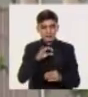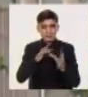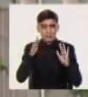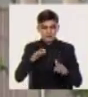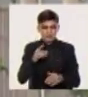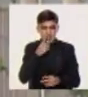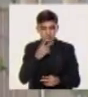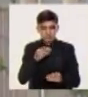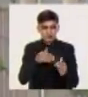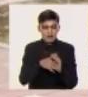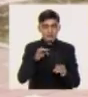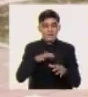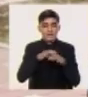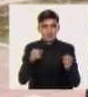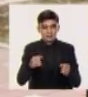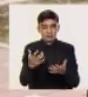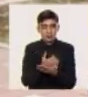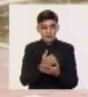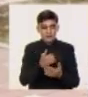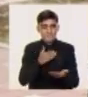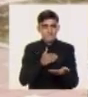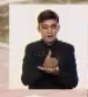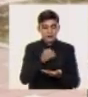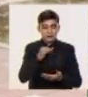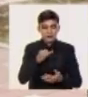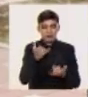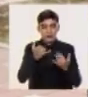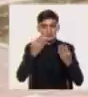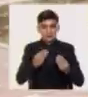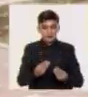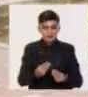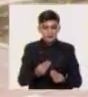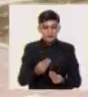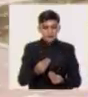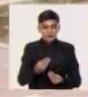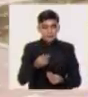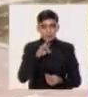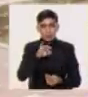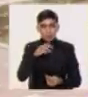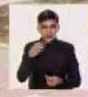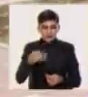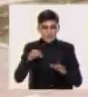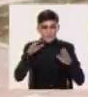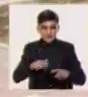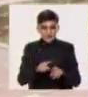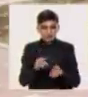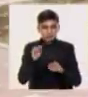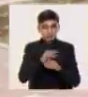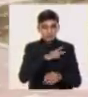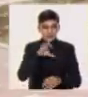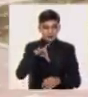сетях, но власти нашли выход. На сегодняшний день АО «Рудный Соколовстрой»